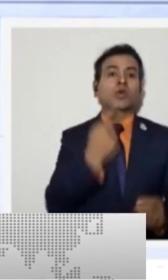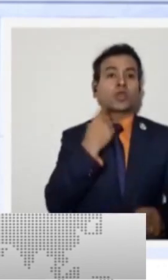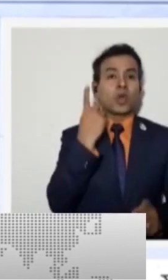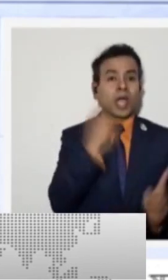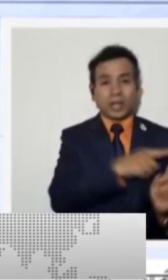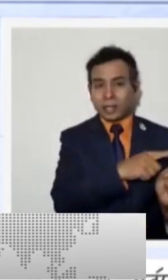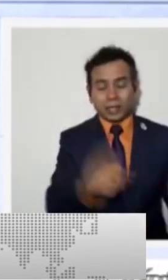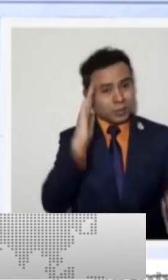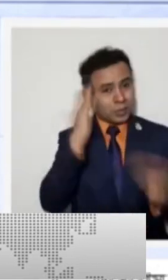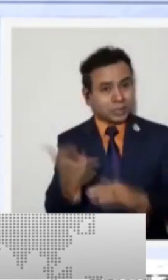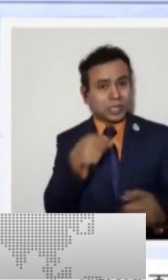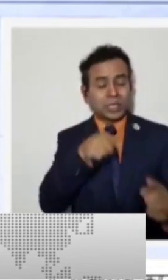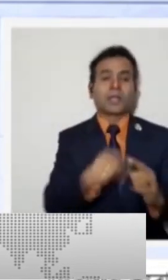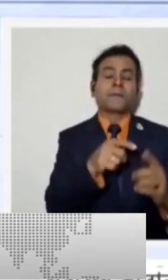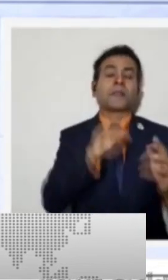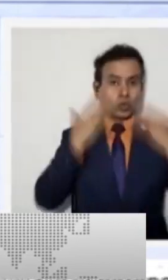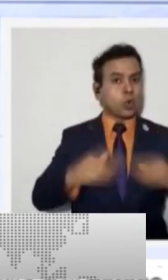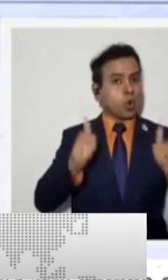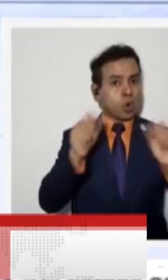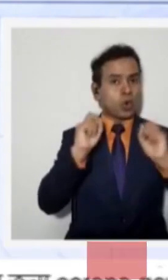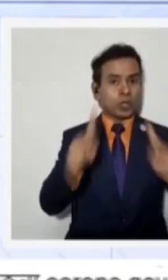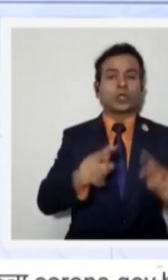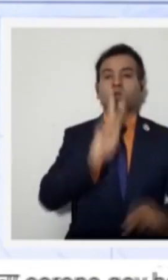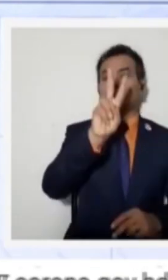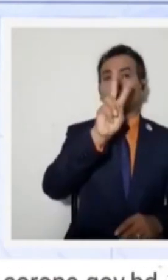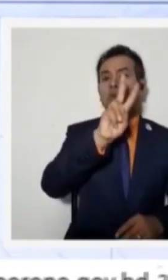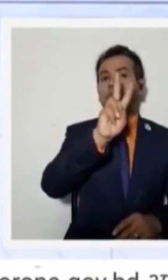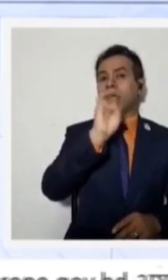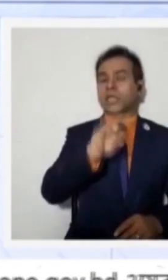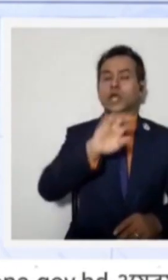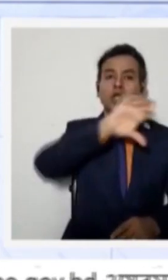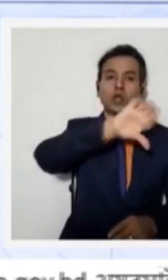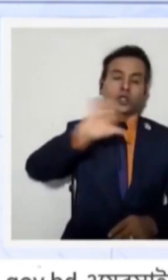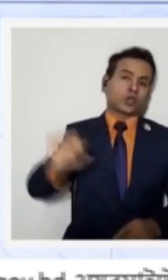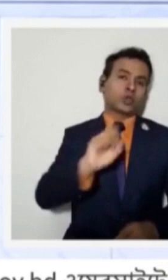মৃত্যু 239 জন। গত 24 ঘন্টায় সুস্থ